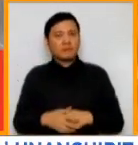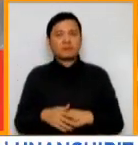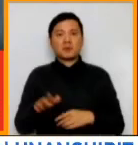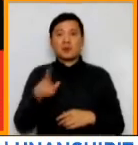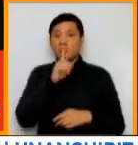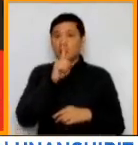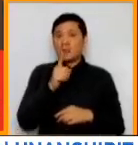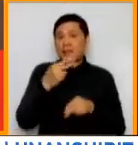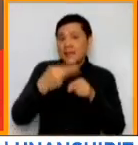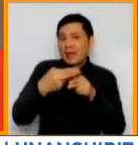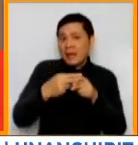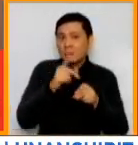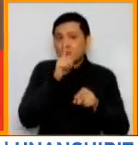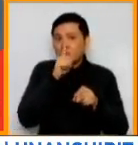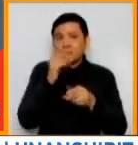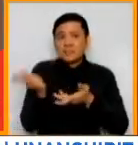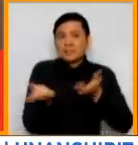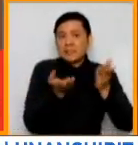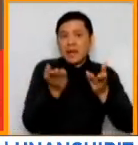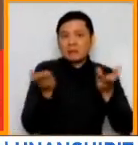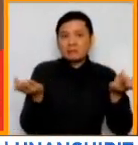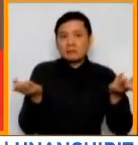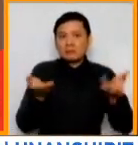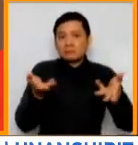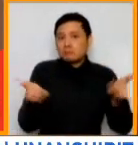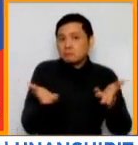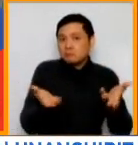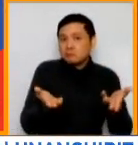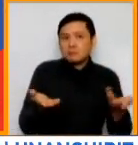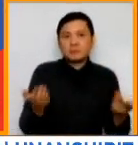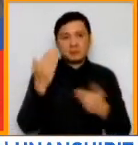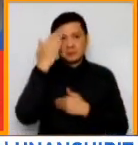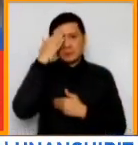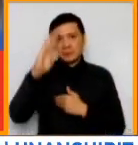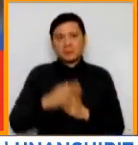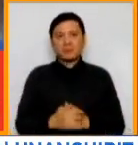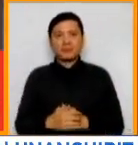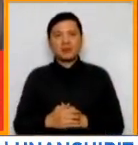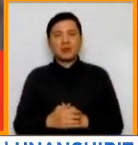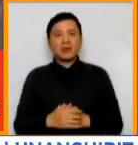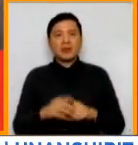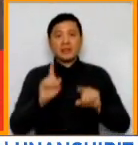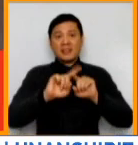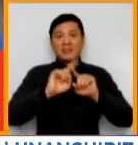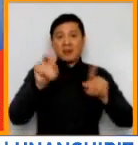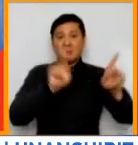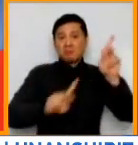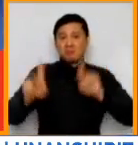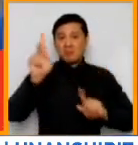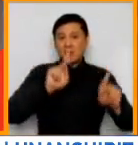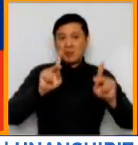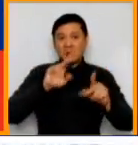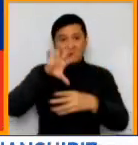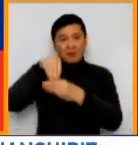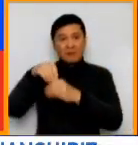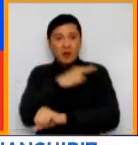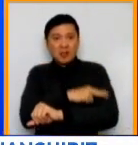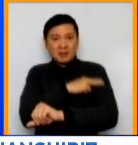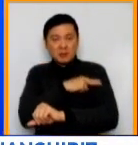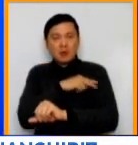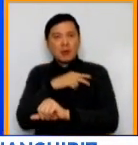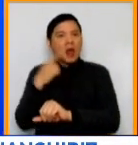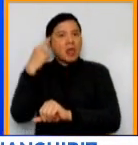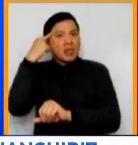bakuna. Naiturok daw ang mga bakuna sa mga di pa natutukoy na individual ng mismong nurse mula sa vaccination team. Naiturok